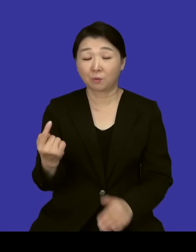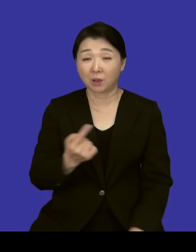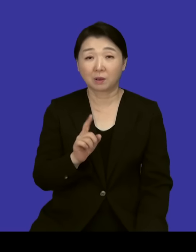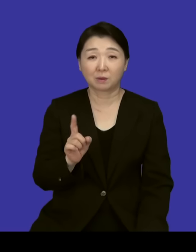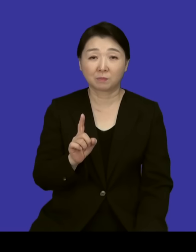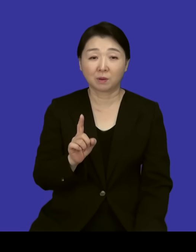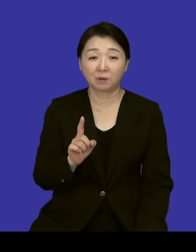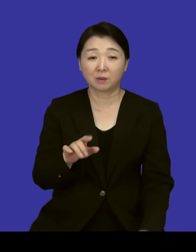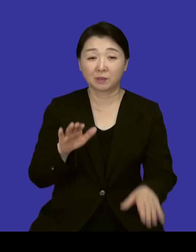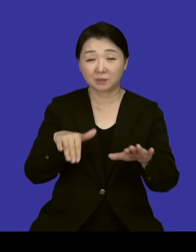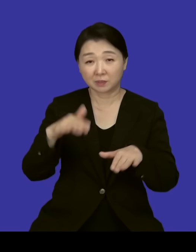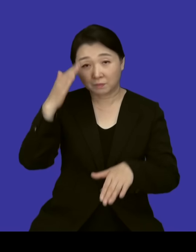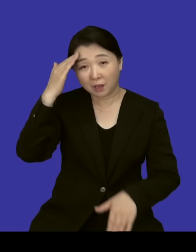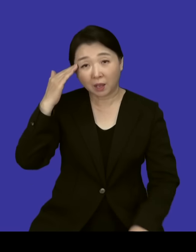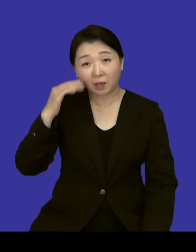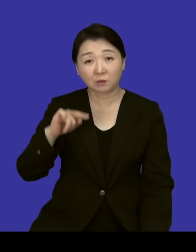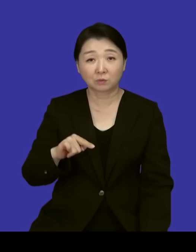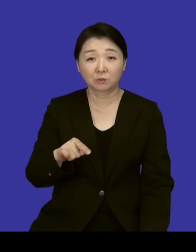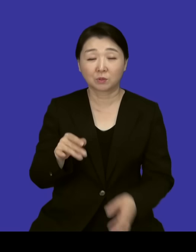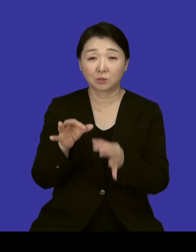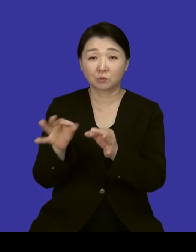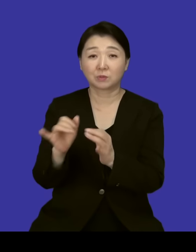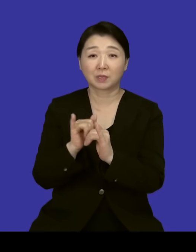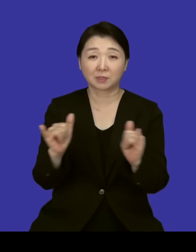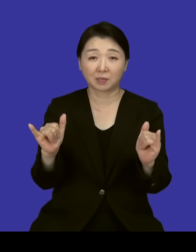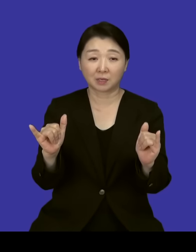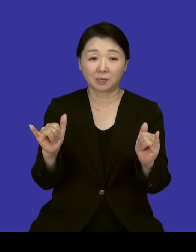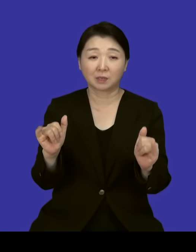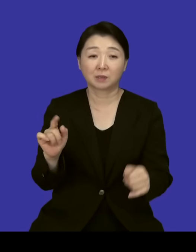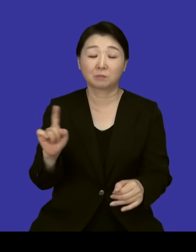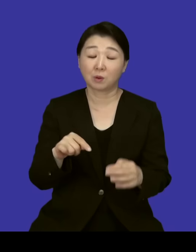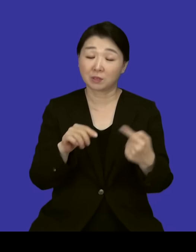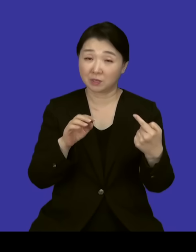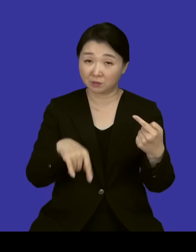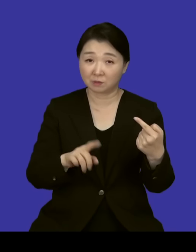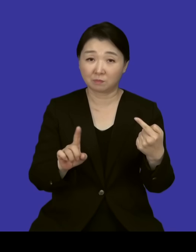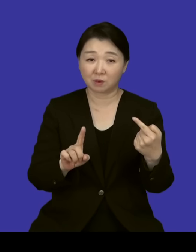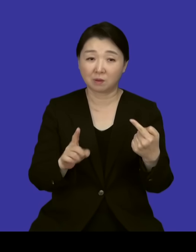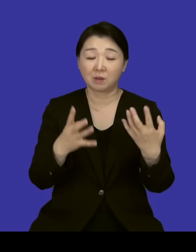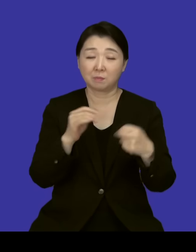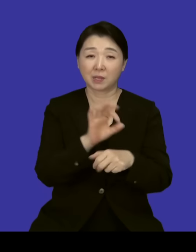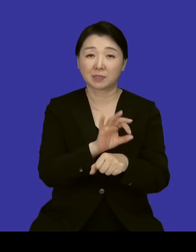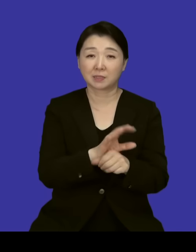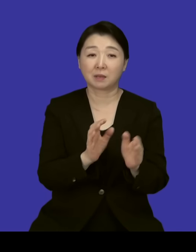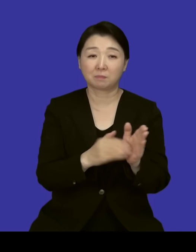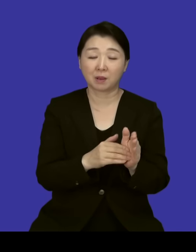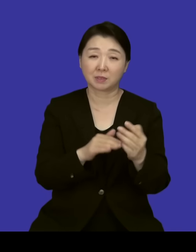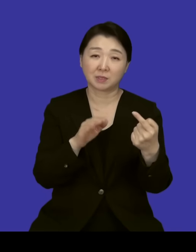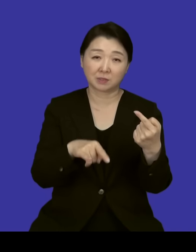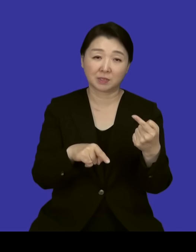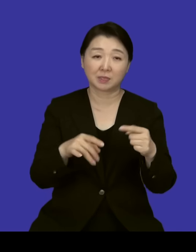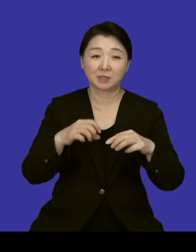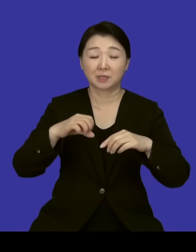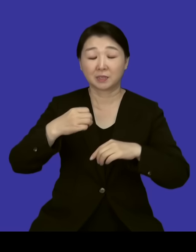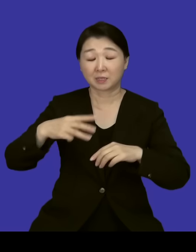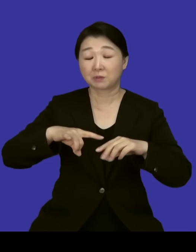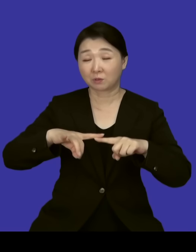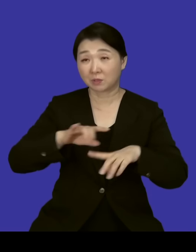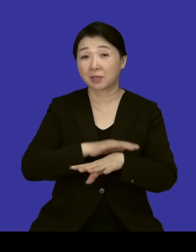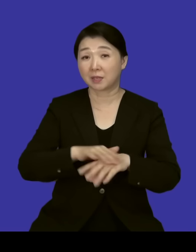지금 우리나라 그 투자자분들 그때 1등이 많이 산 주식 1등이 삼성전자더라고요. 그죠. 네.